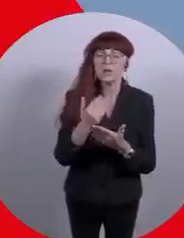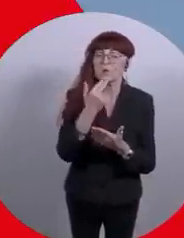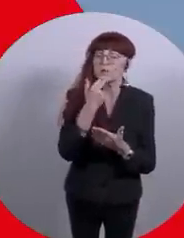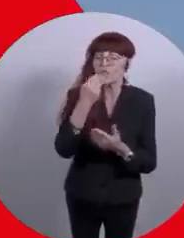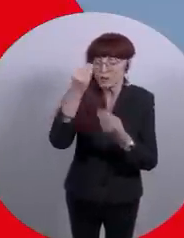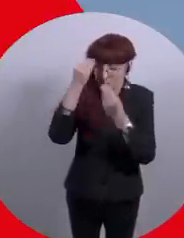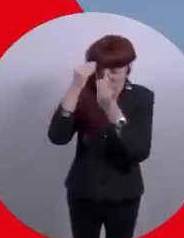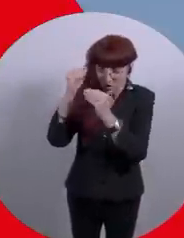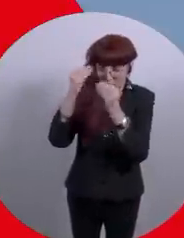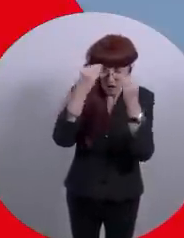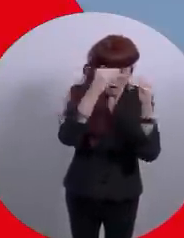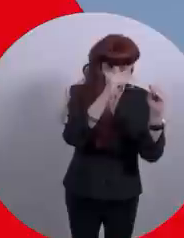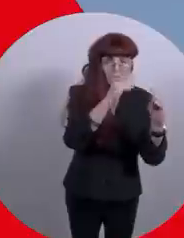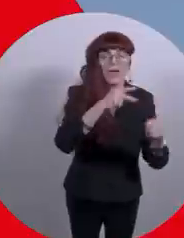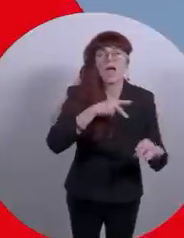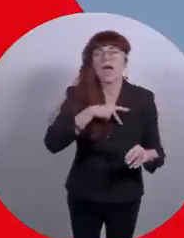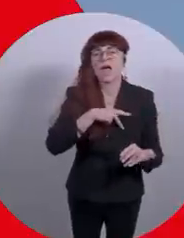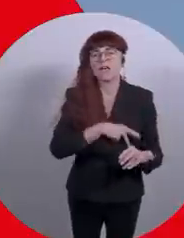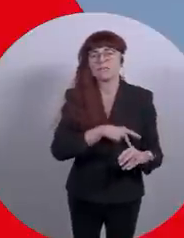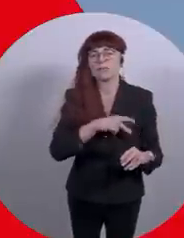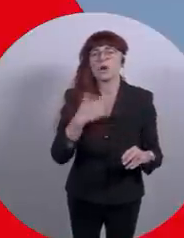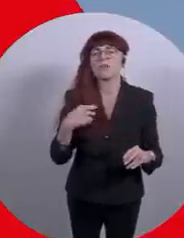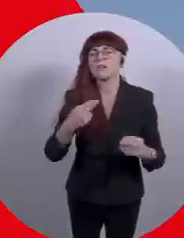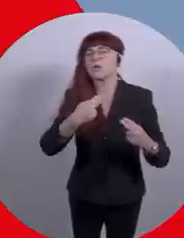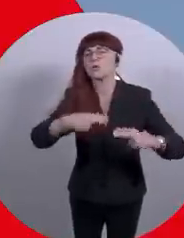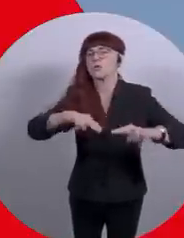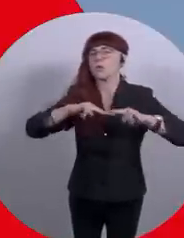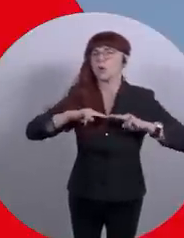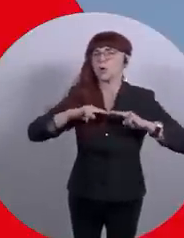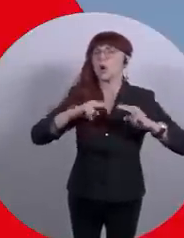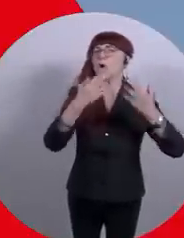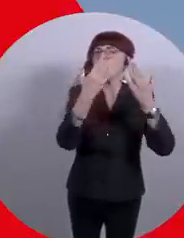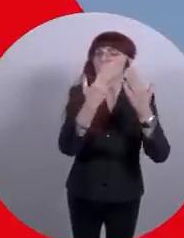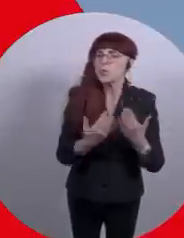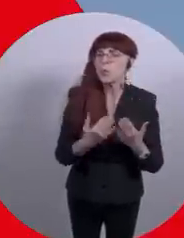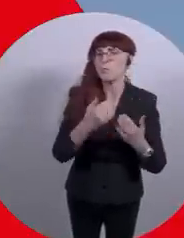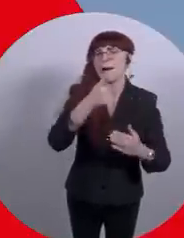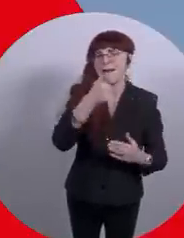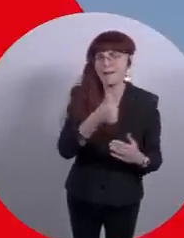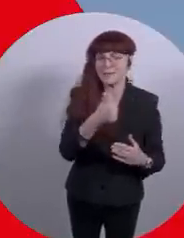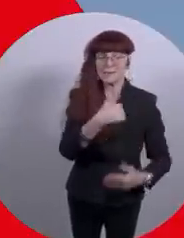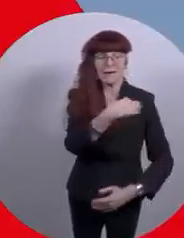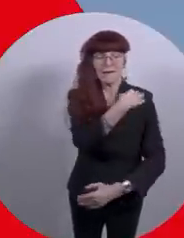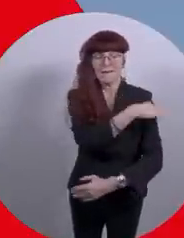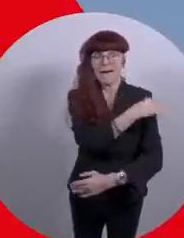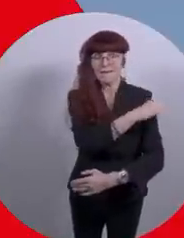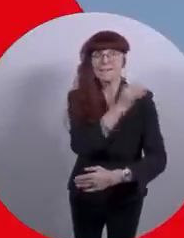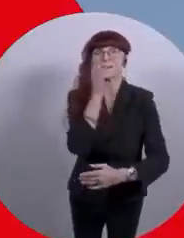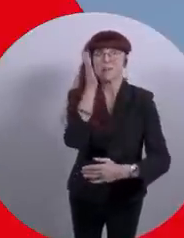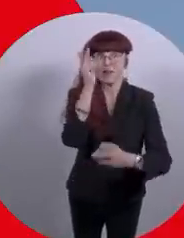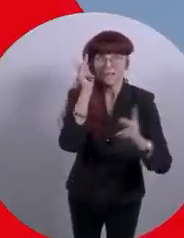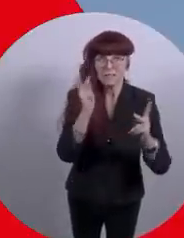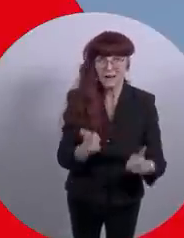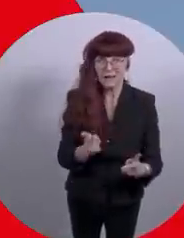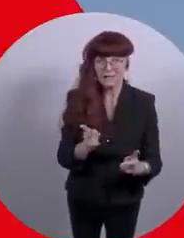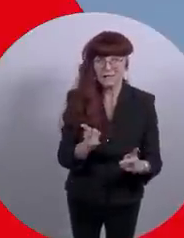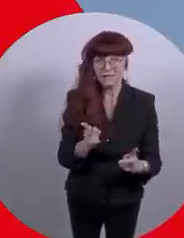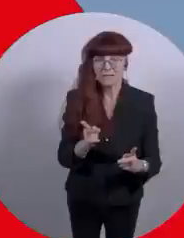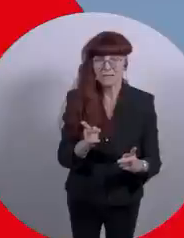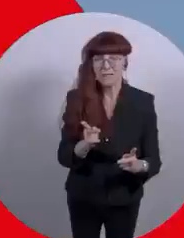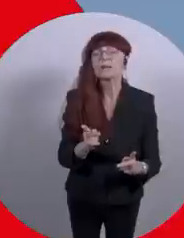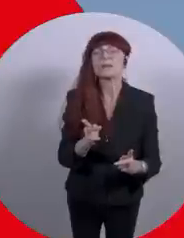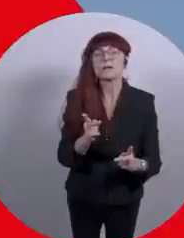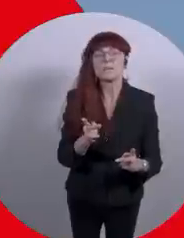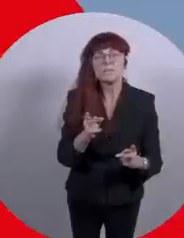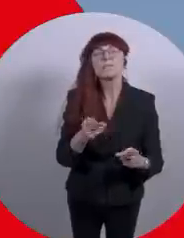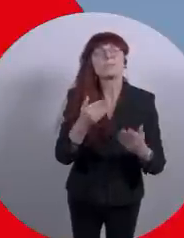dass er die SPÖ wieder auf die Nummer eins führt dass er Kanzler kann dass er Mehrheiten für das was beide